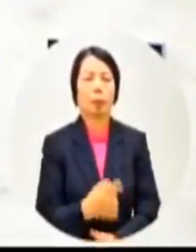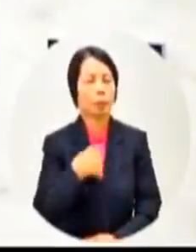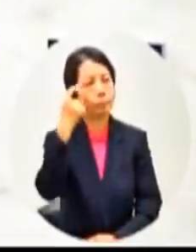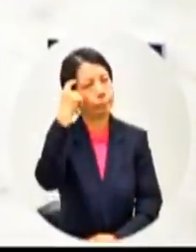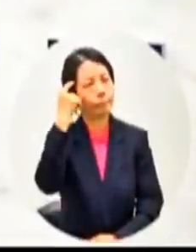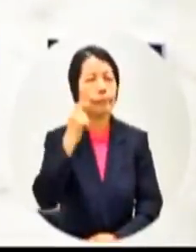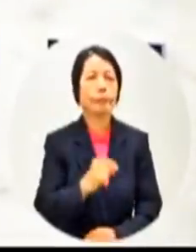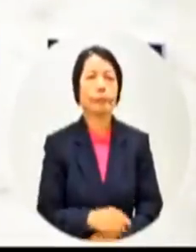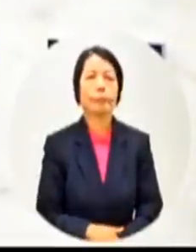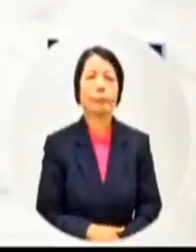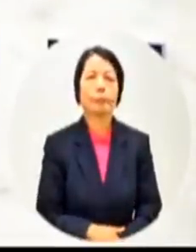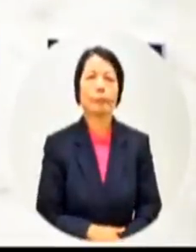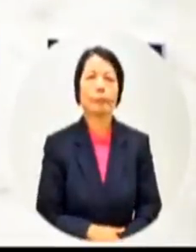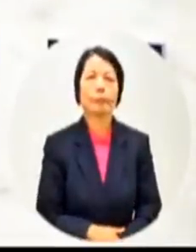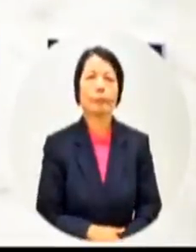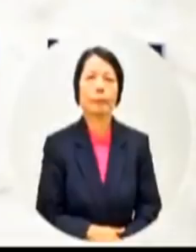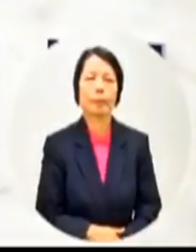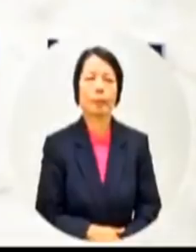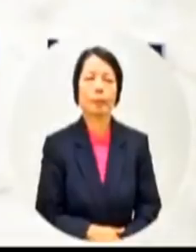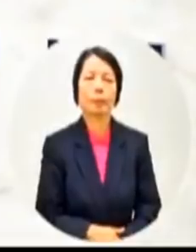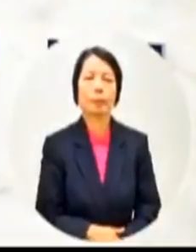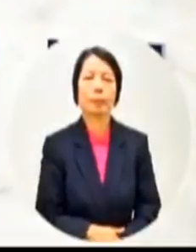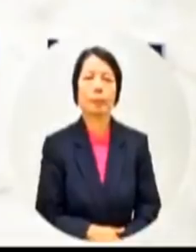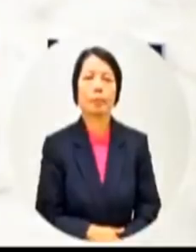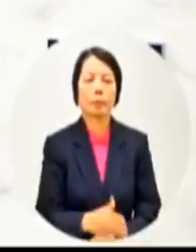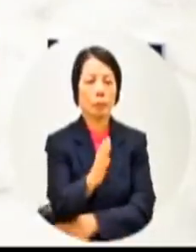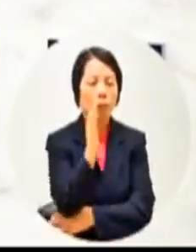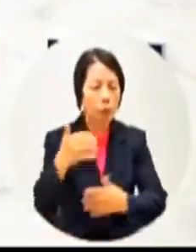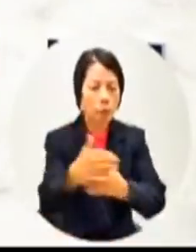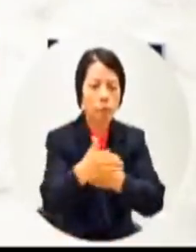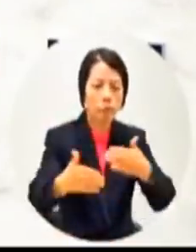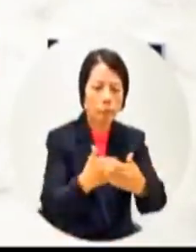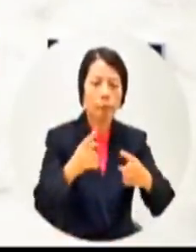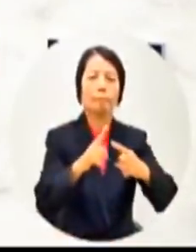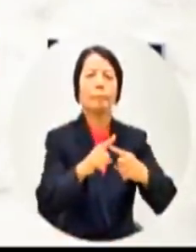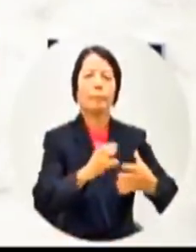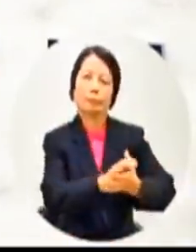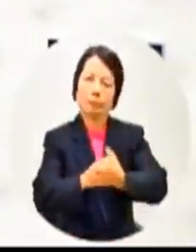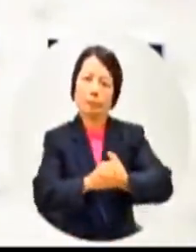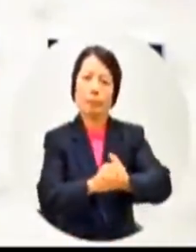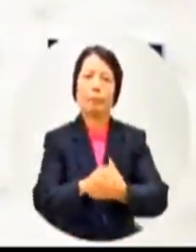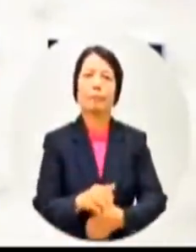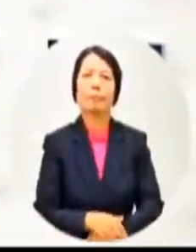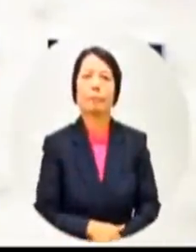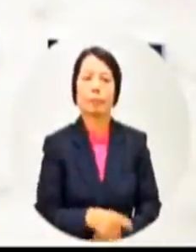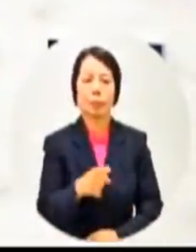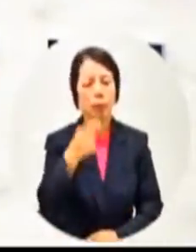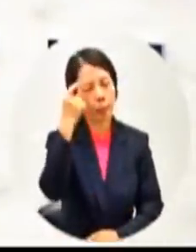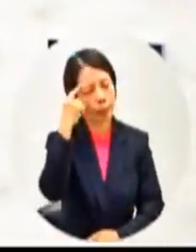和，那到底政通人和是不是双胞胎一体两面？